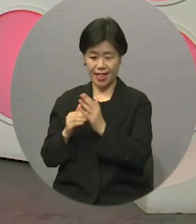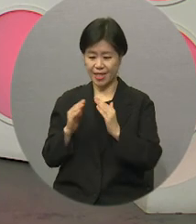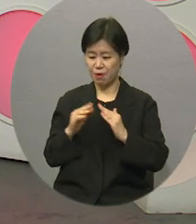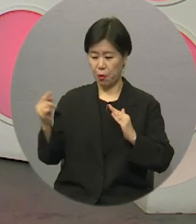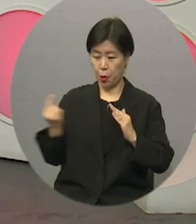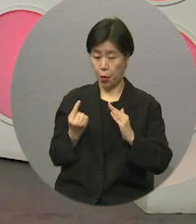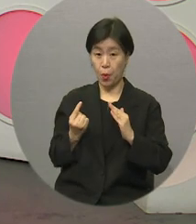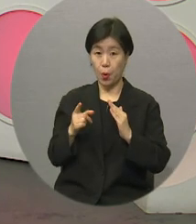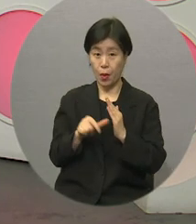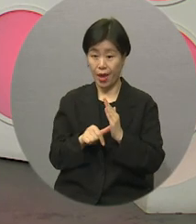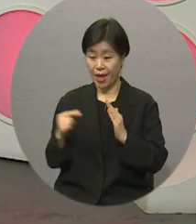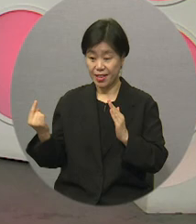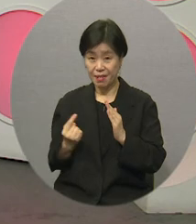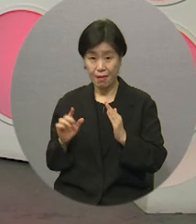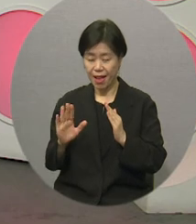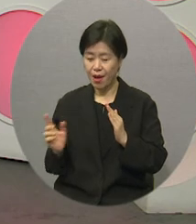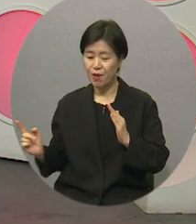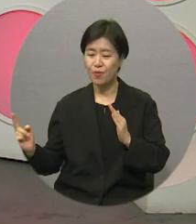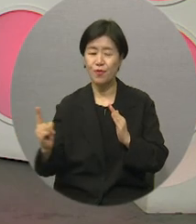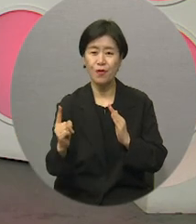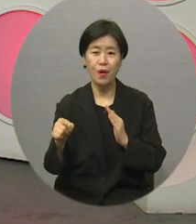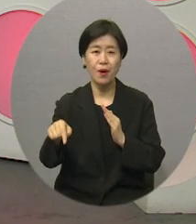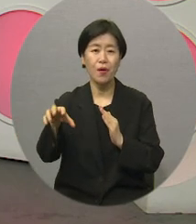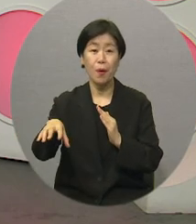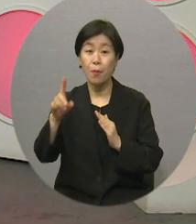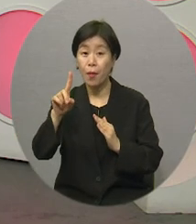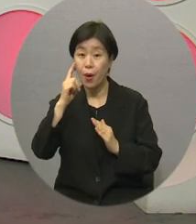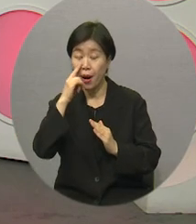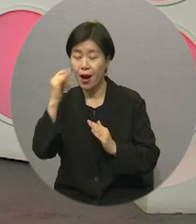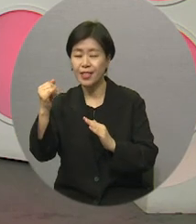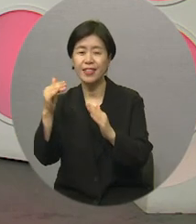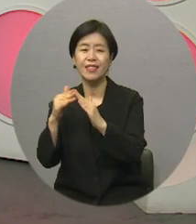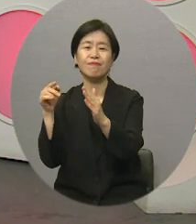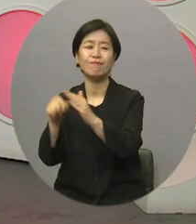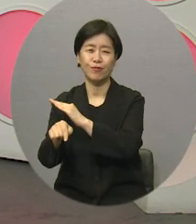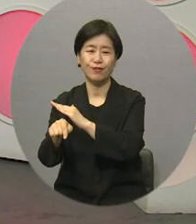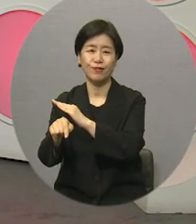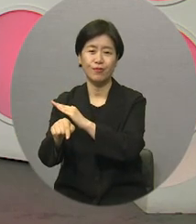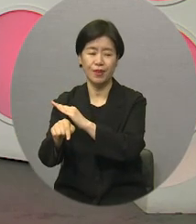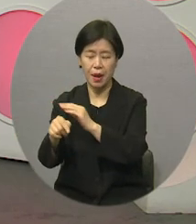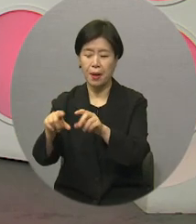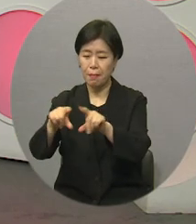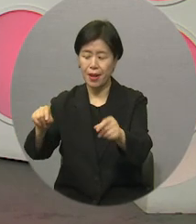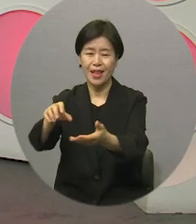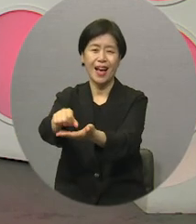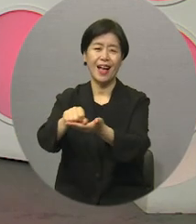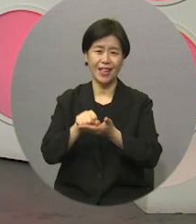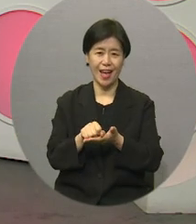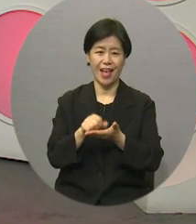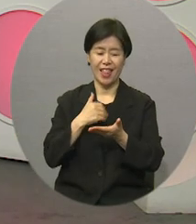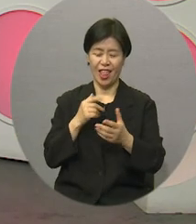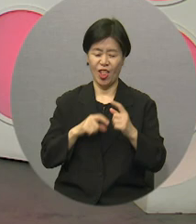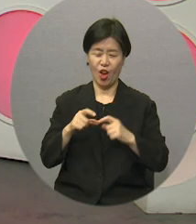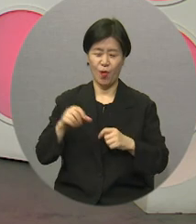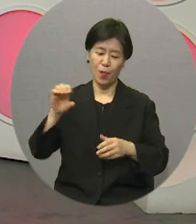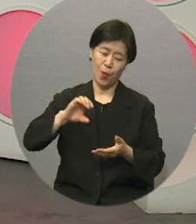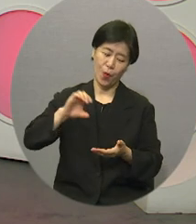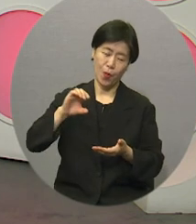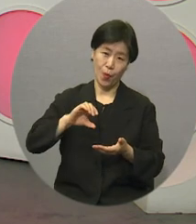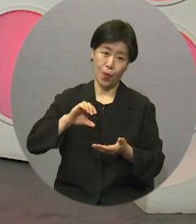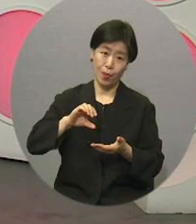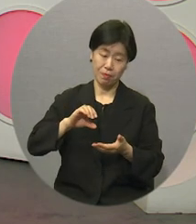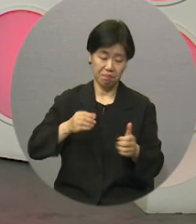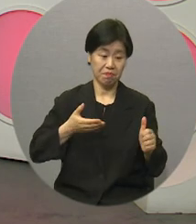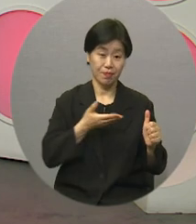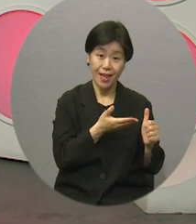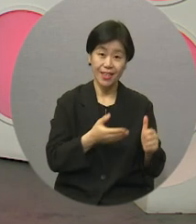음식을 가져오는 것입니다. 거기에 재료를 추가해서 저만의 요리로 둔갑을 시켰습니다. 이후